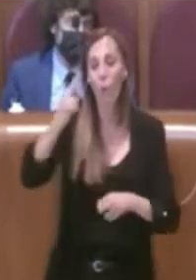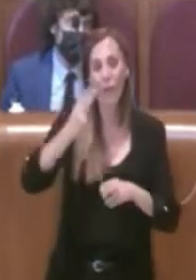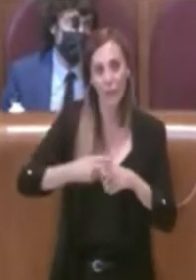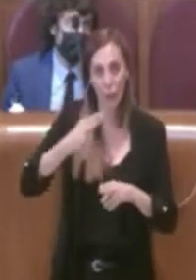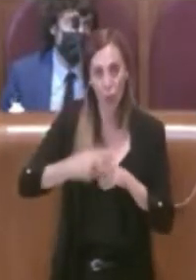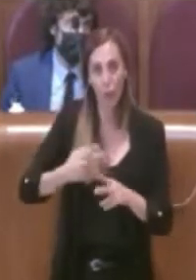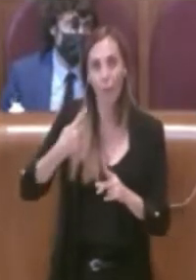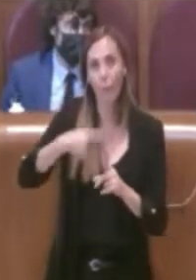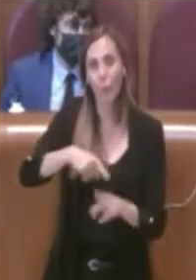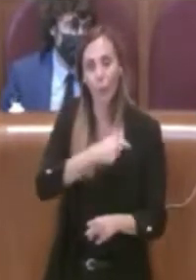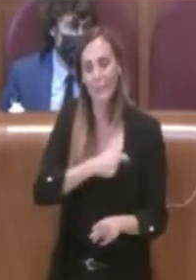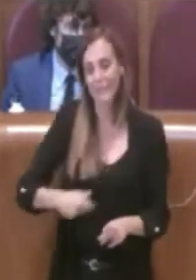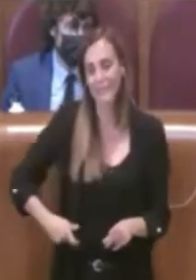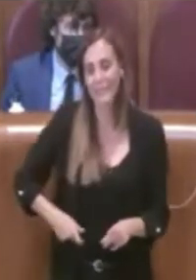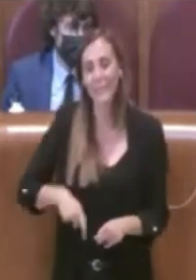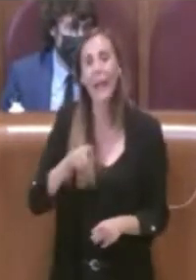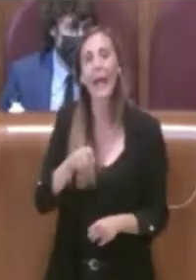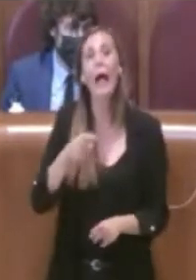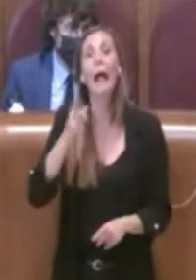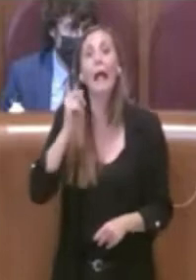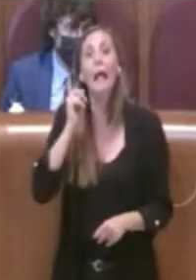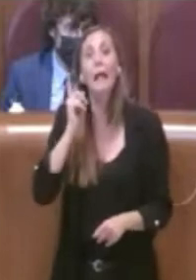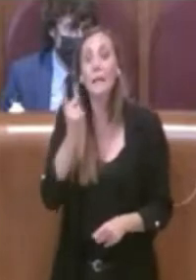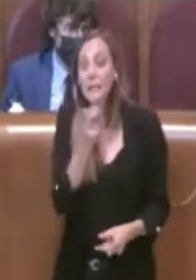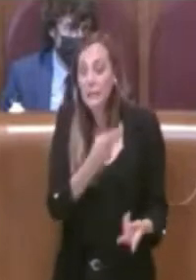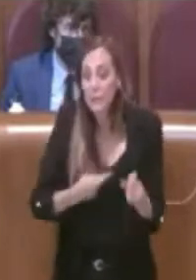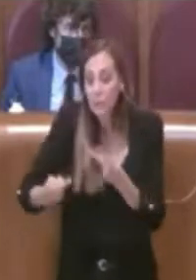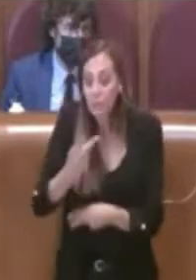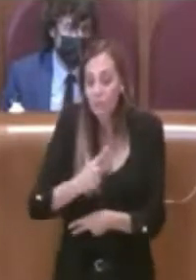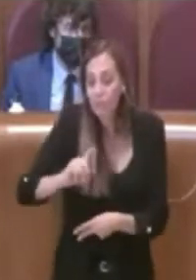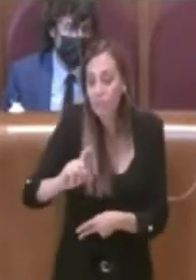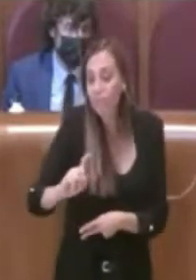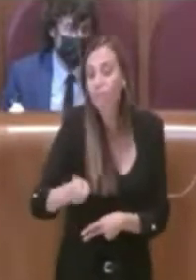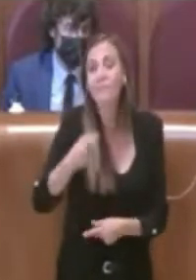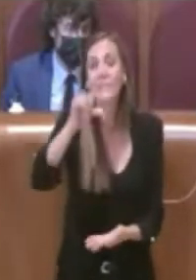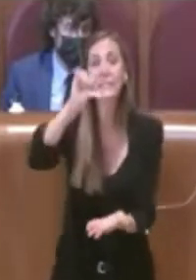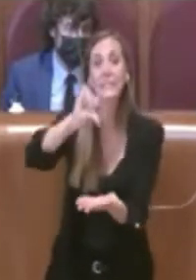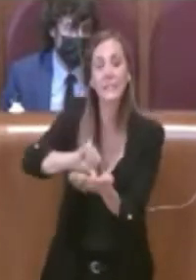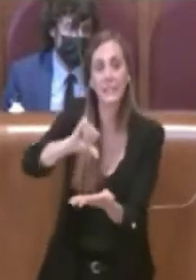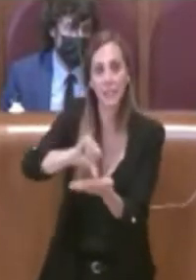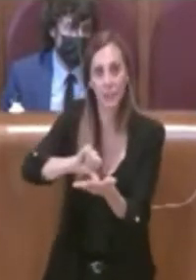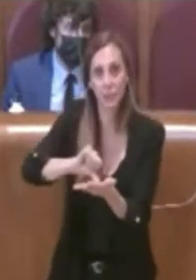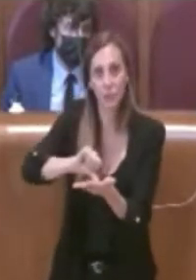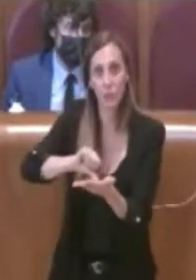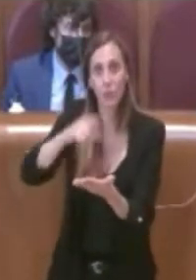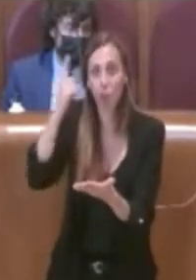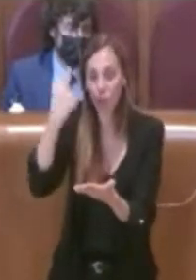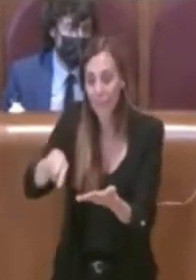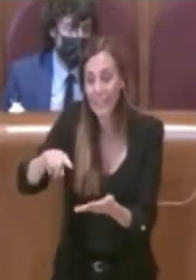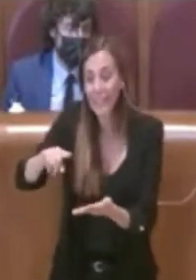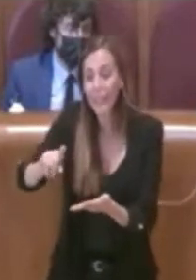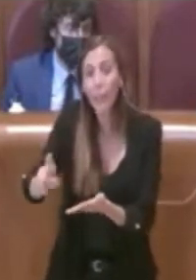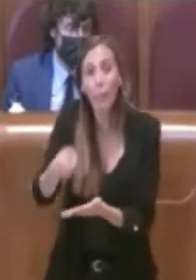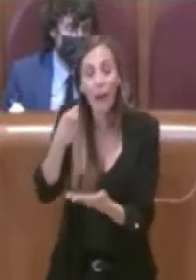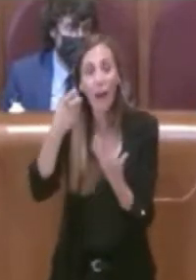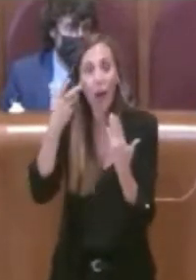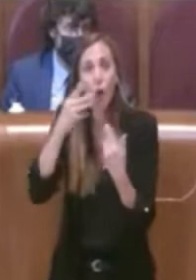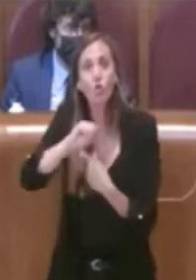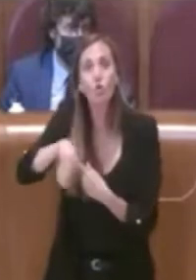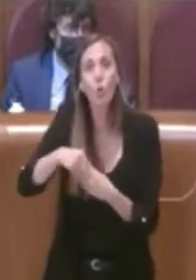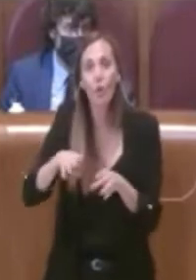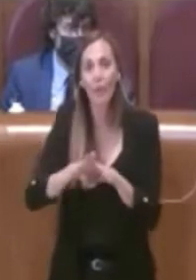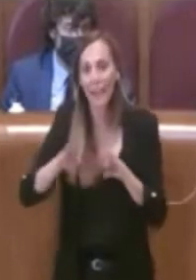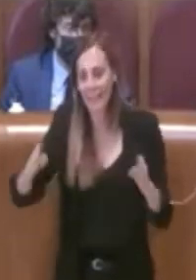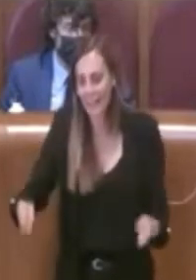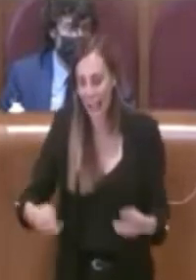e la sindaca di individuare un sito sito che in realtà è stato individuato su un tavolo tecnico che hanno dove hanno partecipato